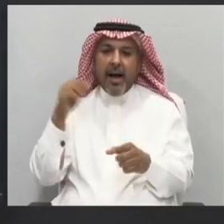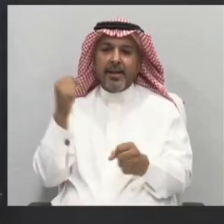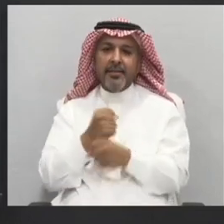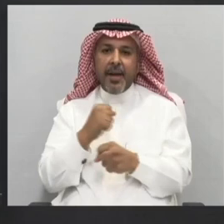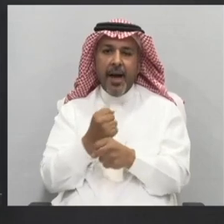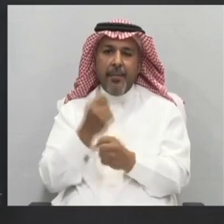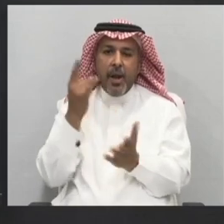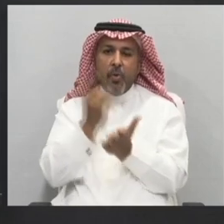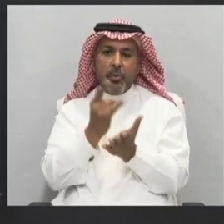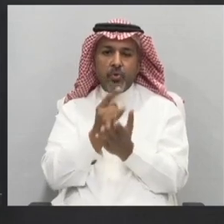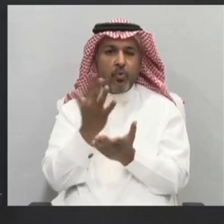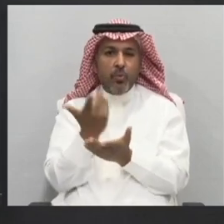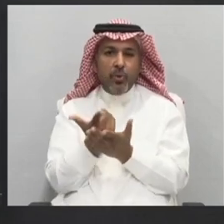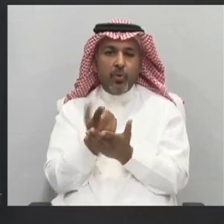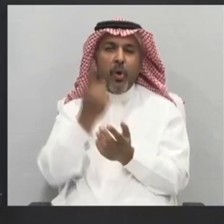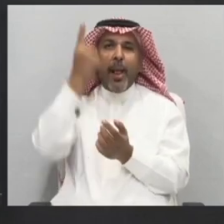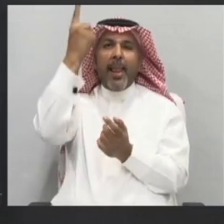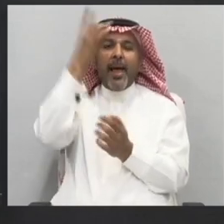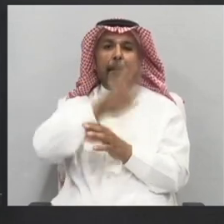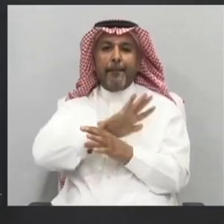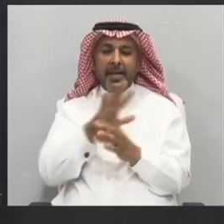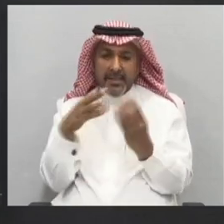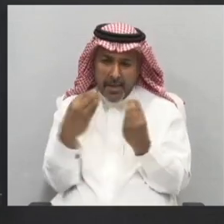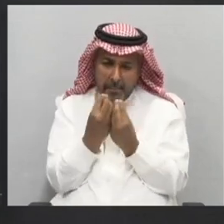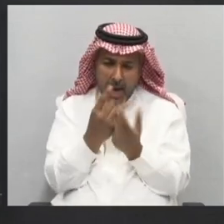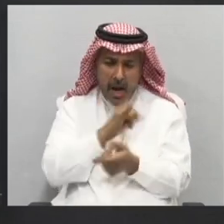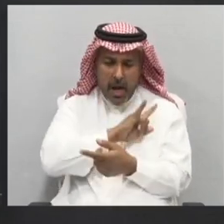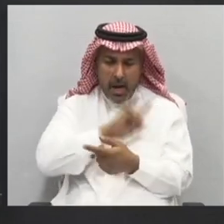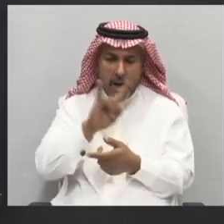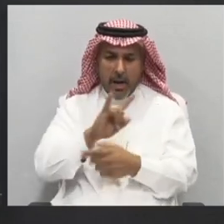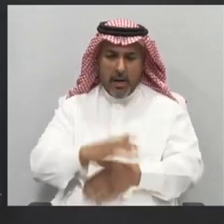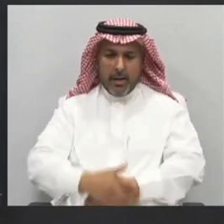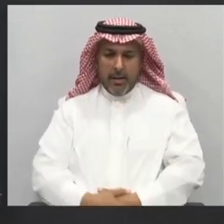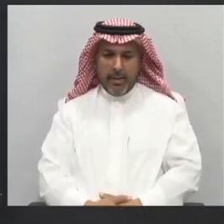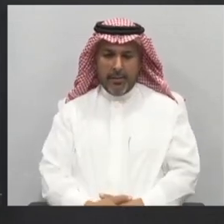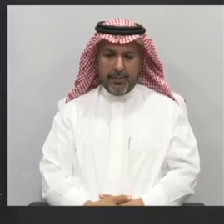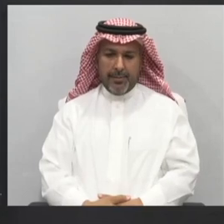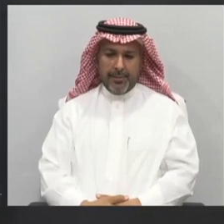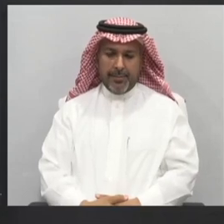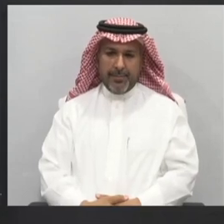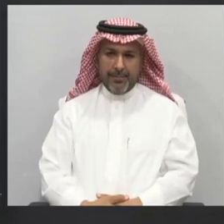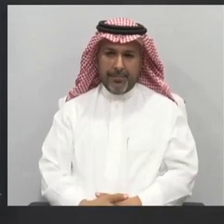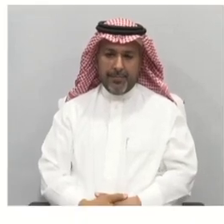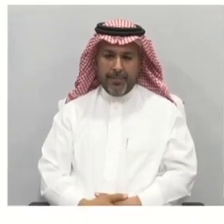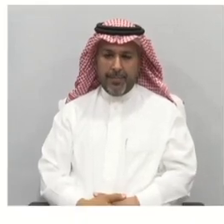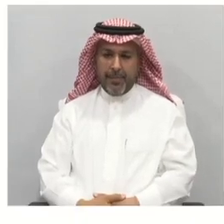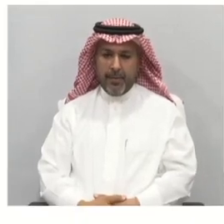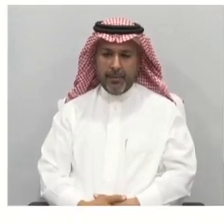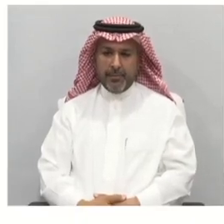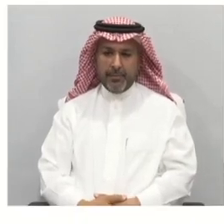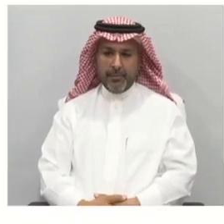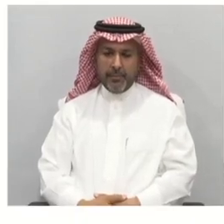تعالى وحده جل جلاله وهو تعالى وحده جل جلاله نتحقق من فهمنا